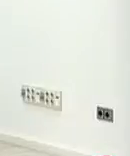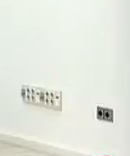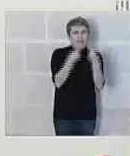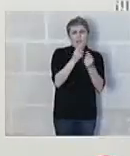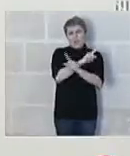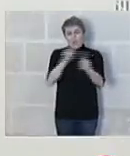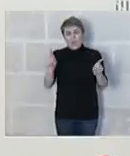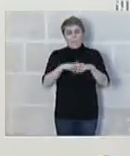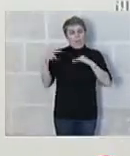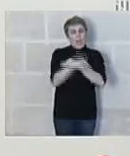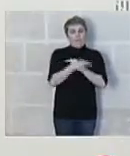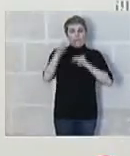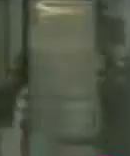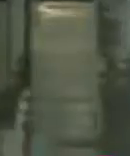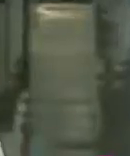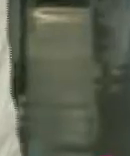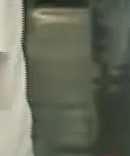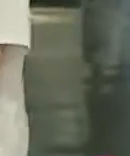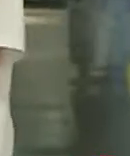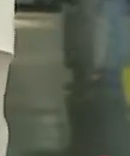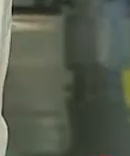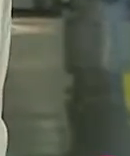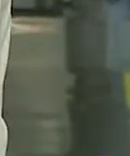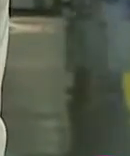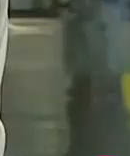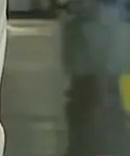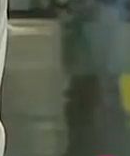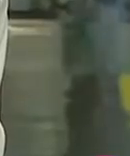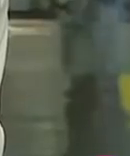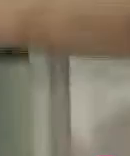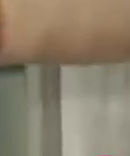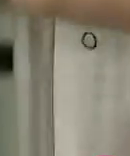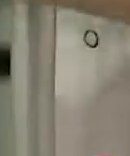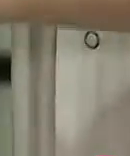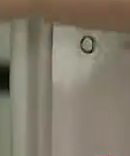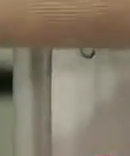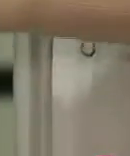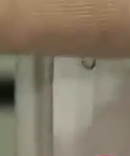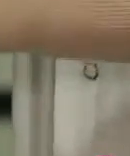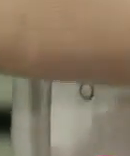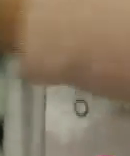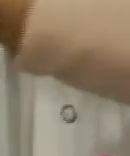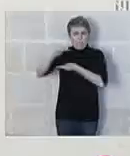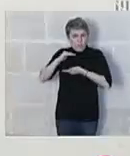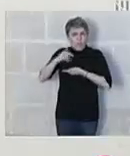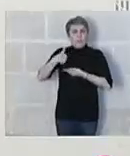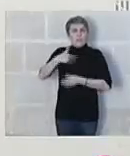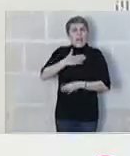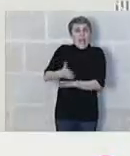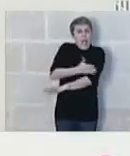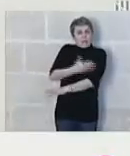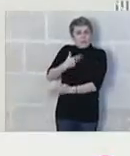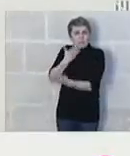La presidenta avisa. Això s'allarga una miqueta. Per això fa falta tenir en estoc l'equipament de primera necessitat. Nosaltres ja vàrem demandar tota una